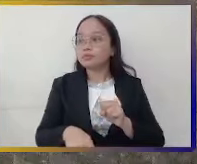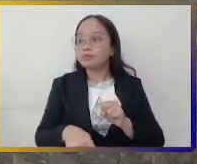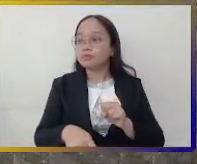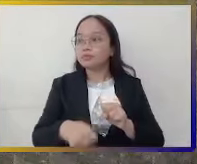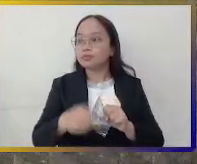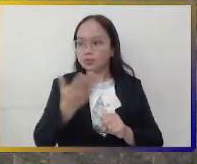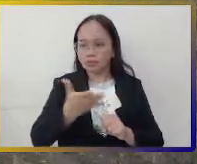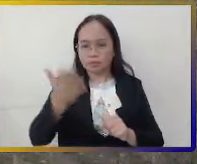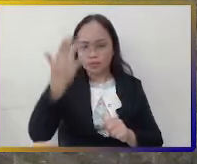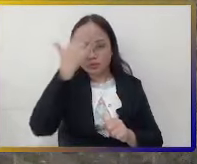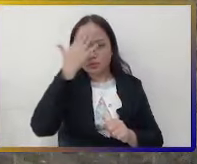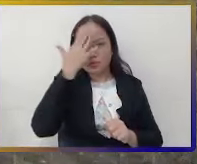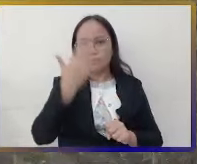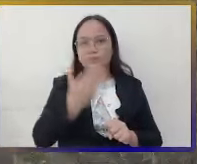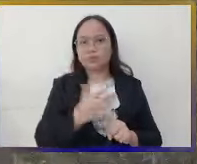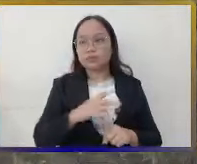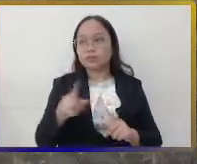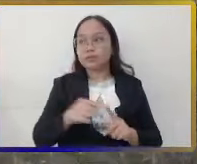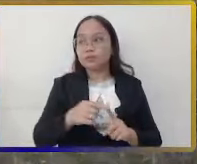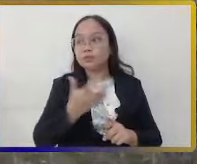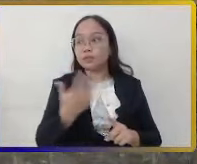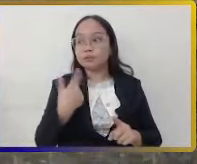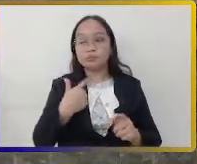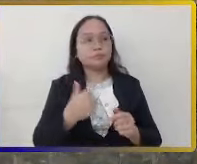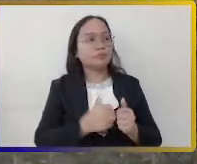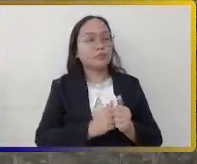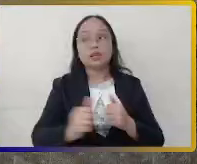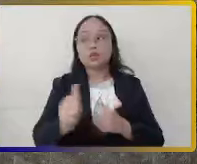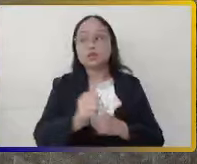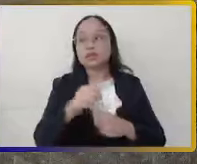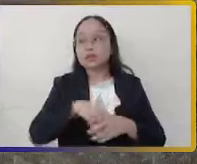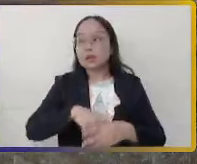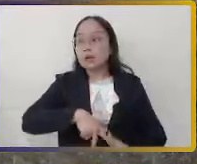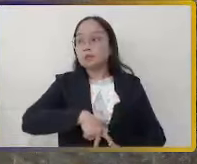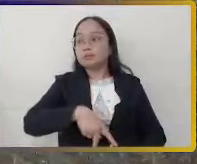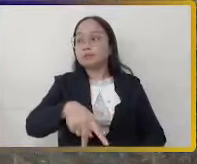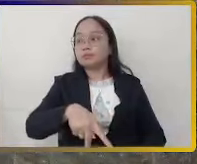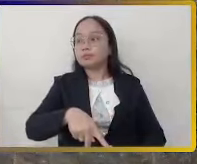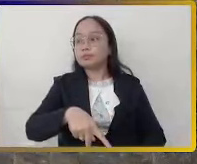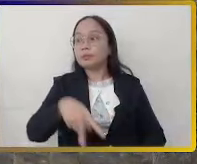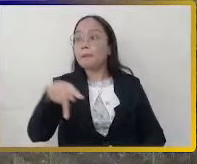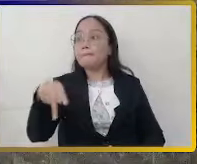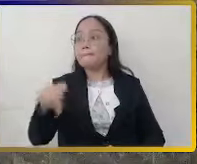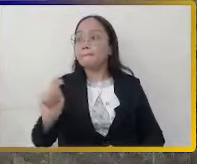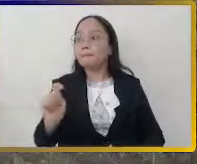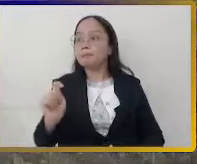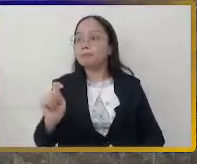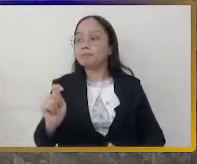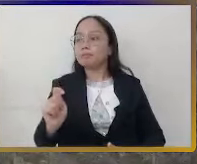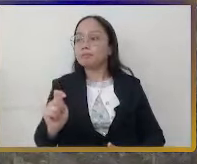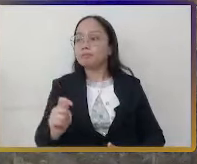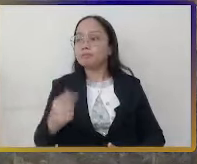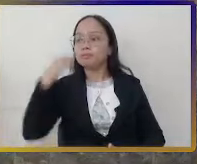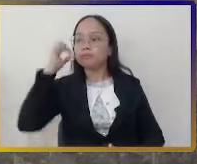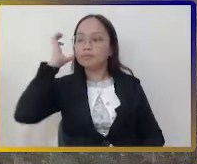Alam mo, dumaan pa lamang doon sa pregnant test, PT. Yeah, tama.